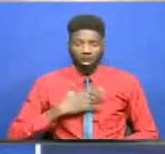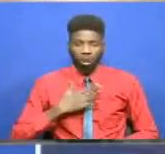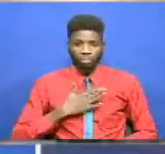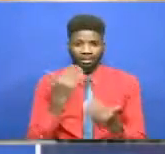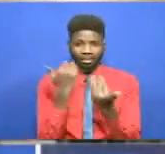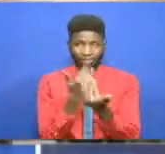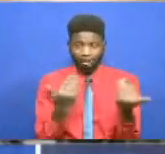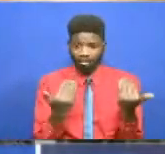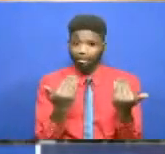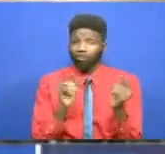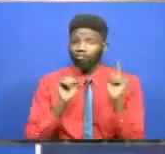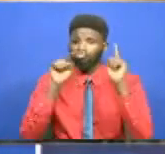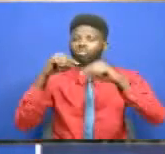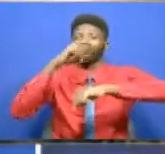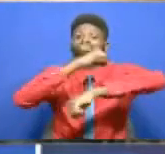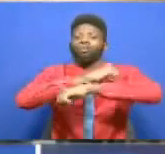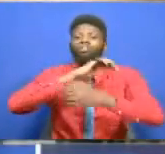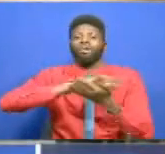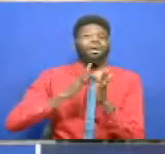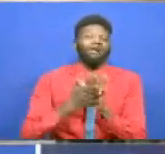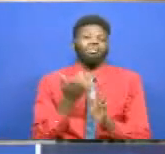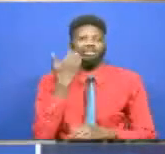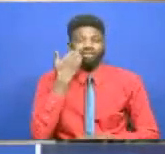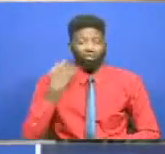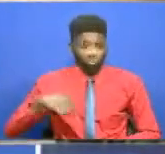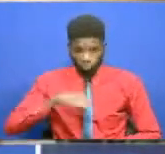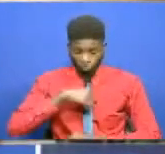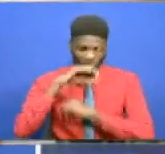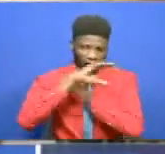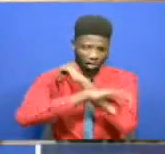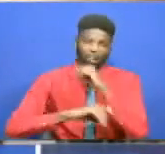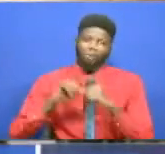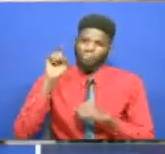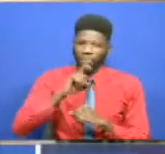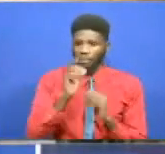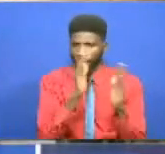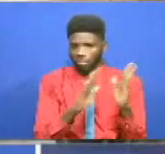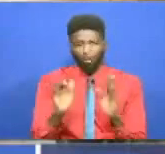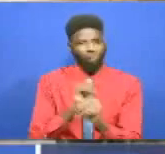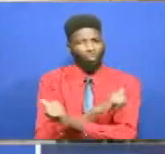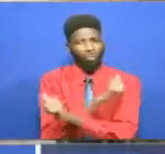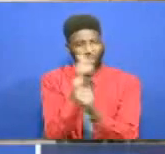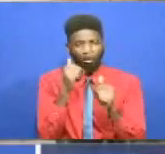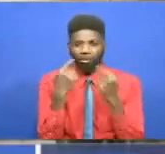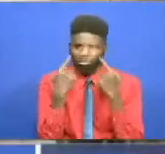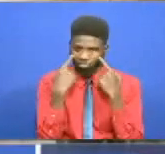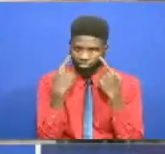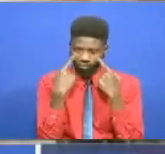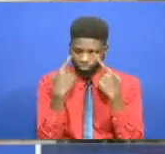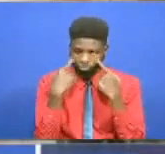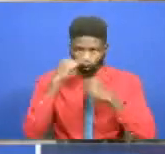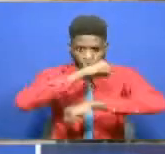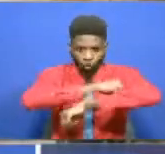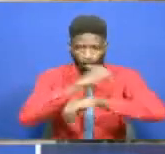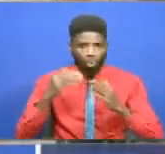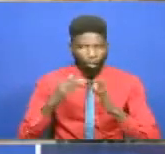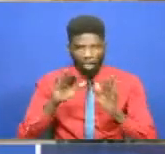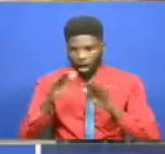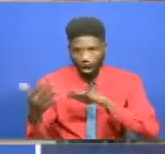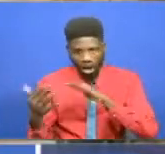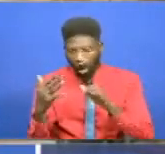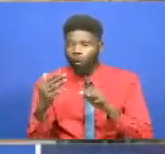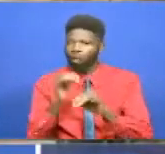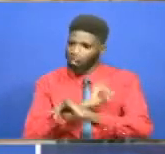wagonjwa. Kama inji, lazima tuangalie mikakati yote ya kufungua shule imewekwa sambamba, na